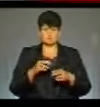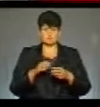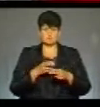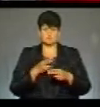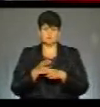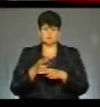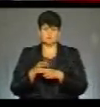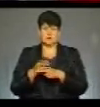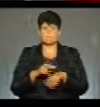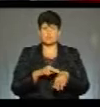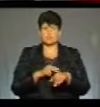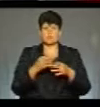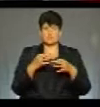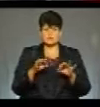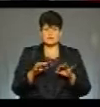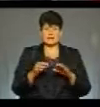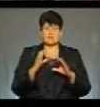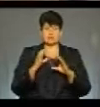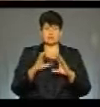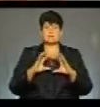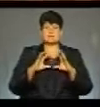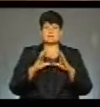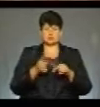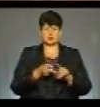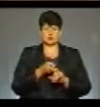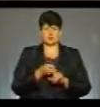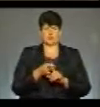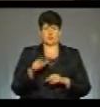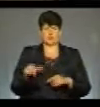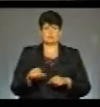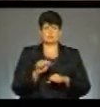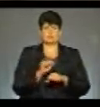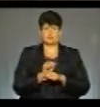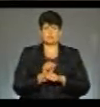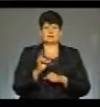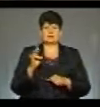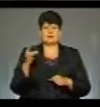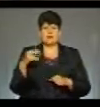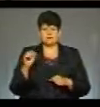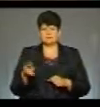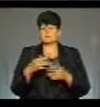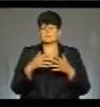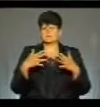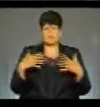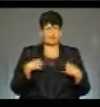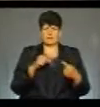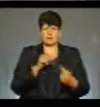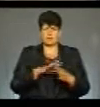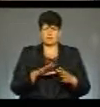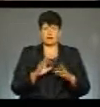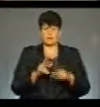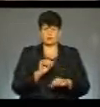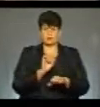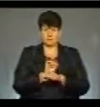Поліцейські пропустили лише автобус міжнародного сполучення. Нехай люди перекривають надала, шмадала, я нічого не маю проти. Але як перекрити